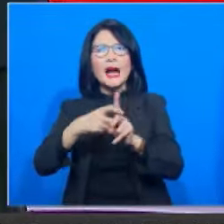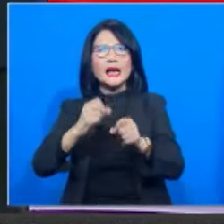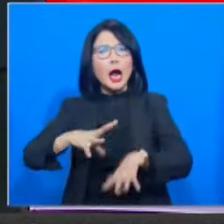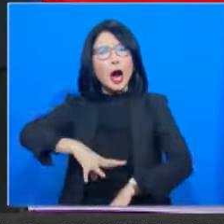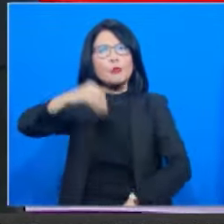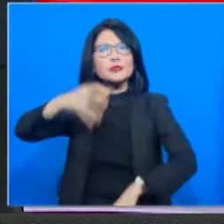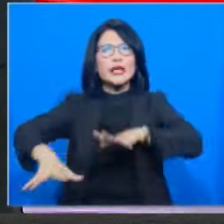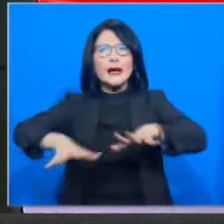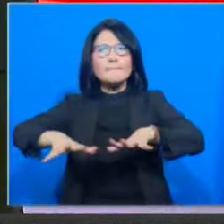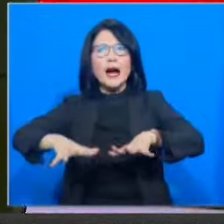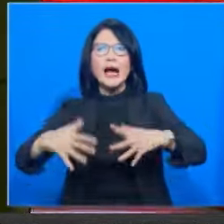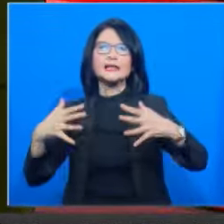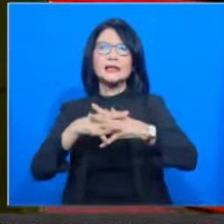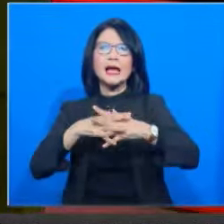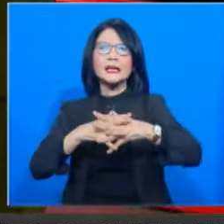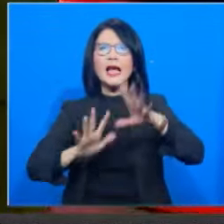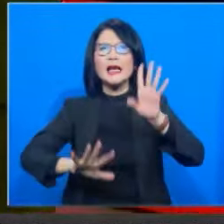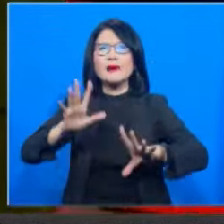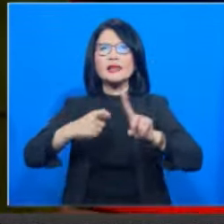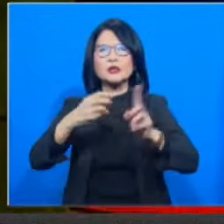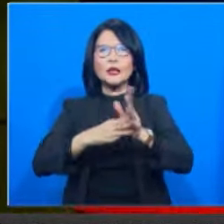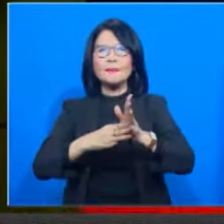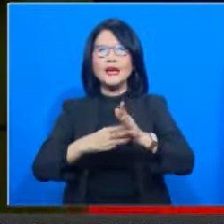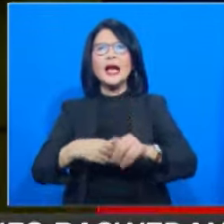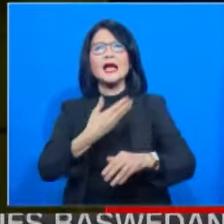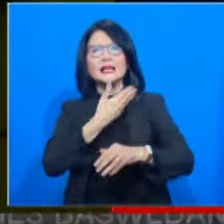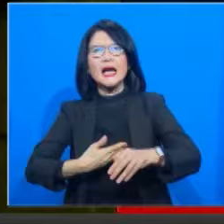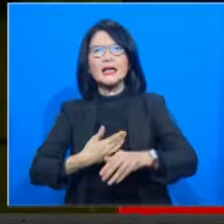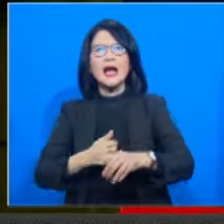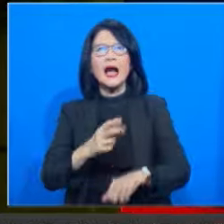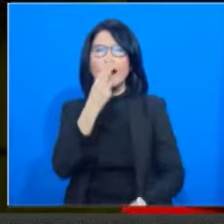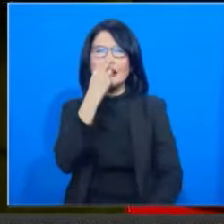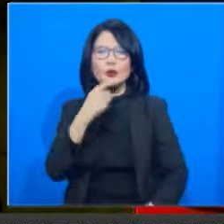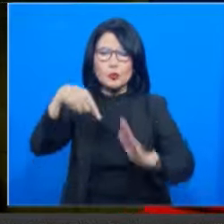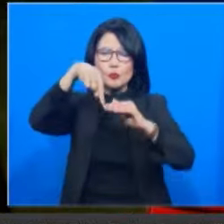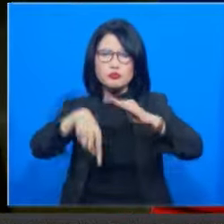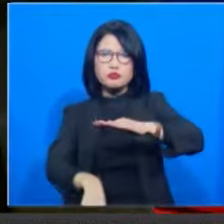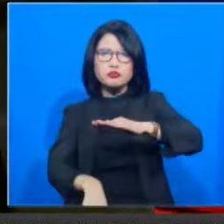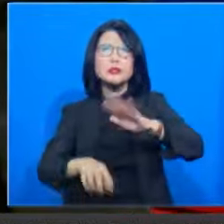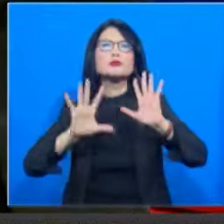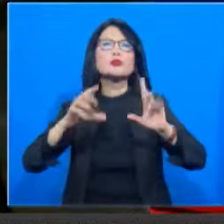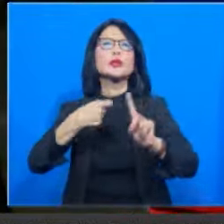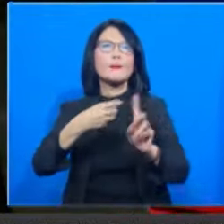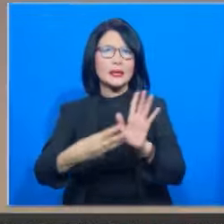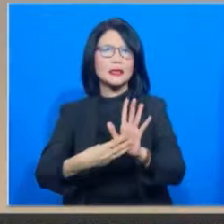gempa berlokasi di darat 15 km tenggara Kabupaten Bandung di kedalaman 10 km.